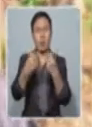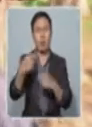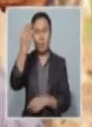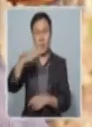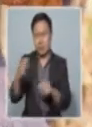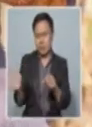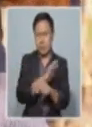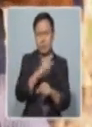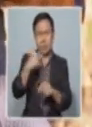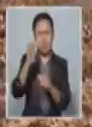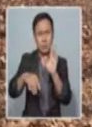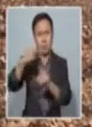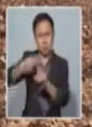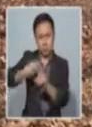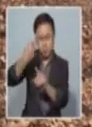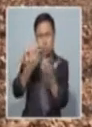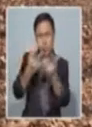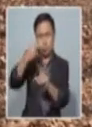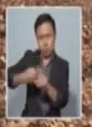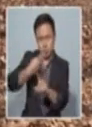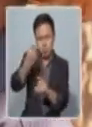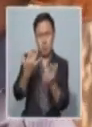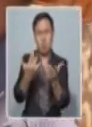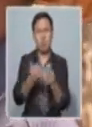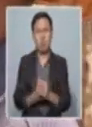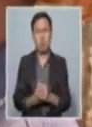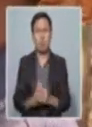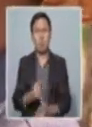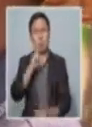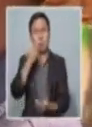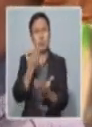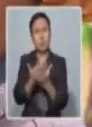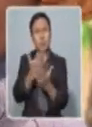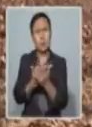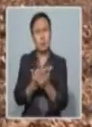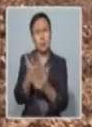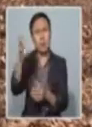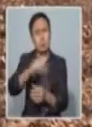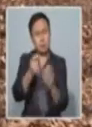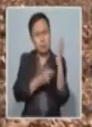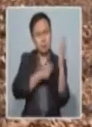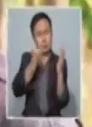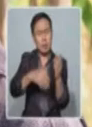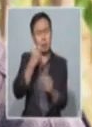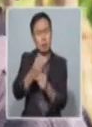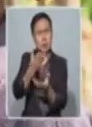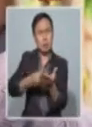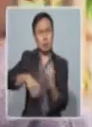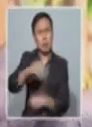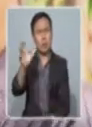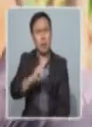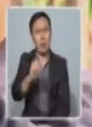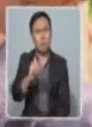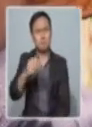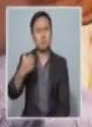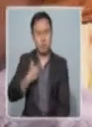นะครับประมาณสัก2เดือนเนี่ยแหละครับ เอาระหว่างนี้2เดือนลุงก็ไม่มีรายได้สิต้นยางกรีดไม่ได้อะ มีครับมี มีมาจากไหน